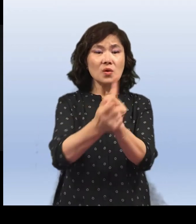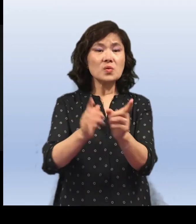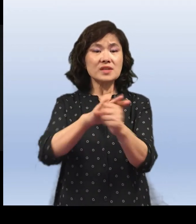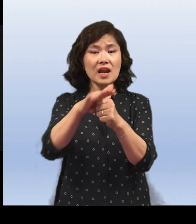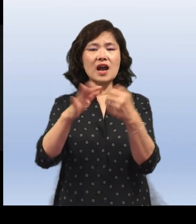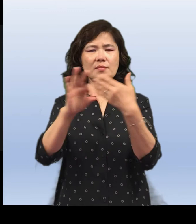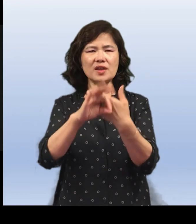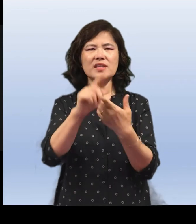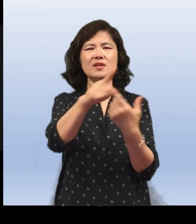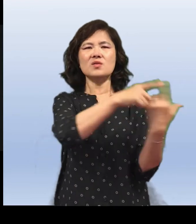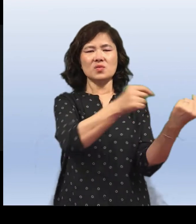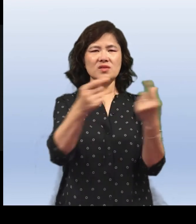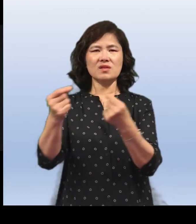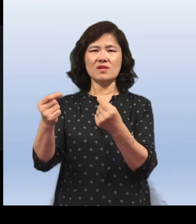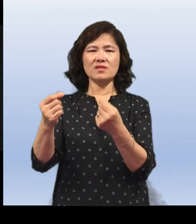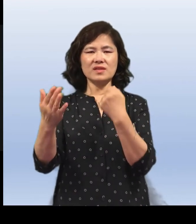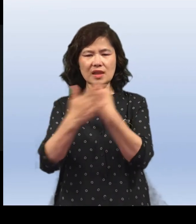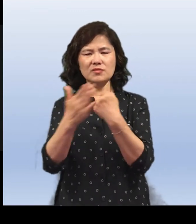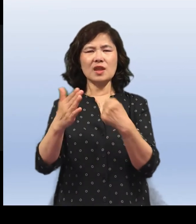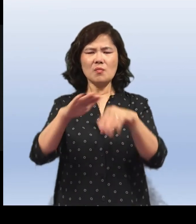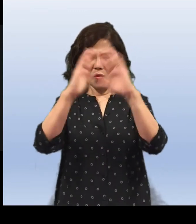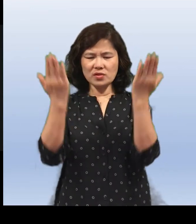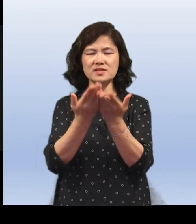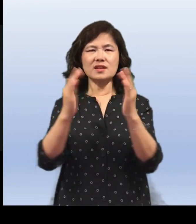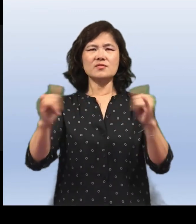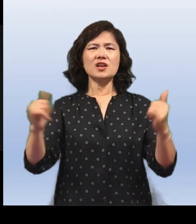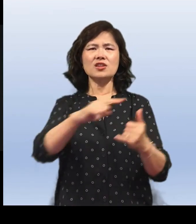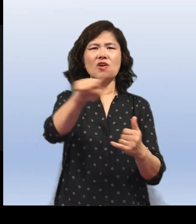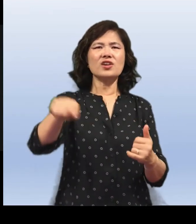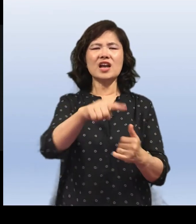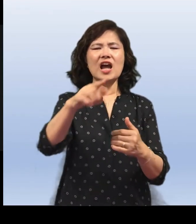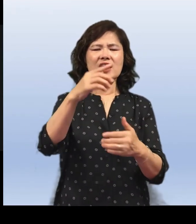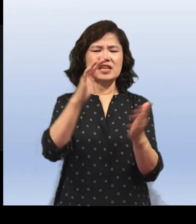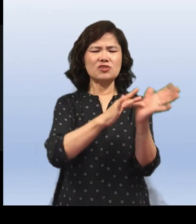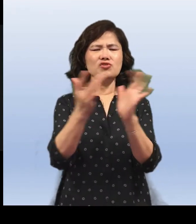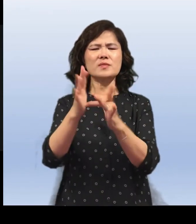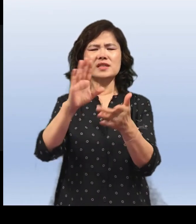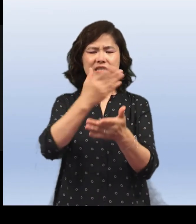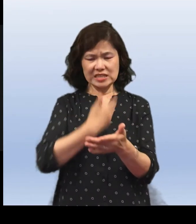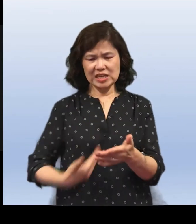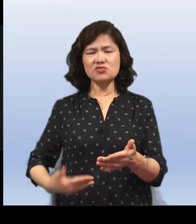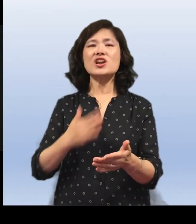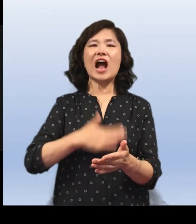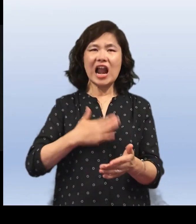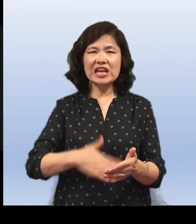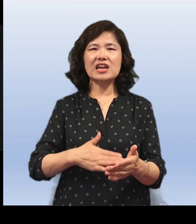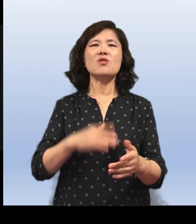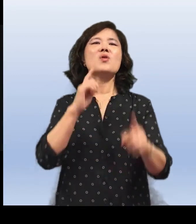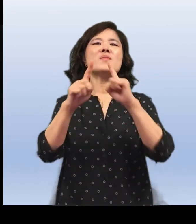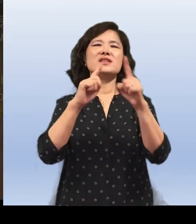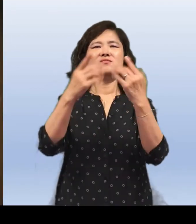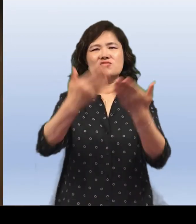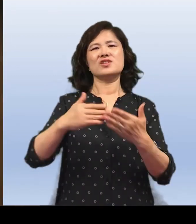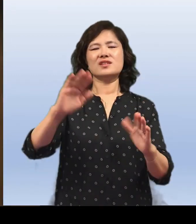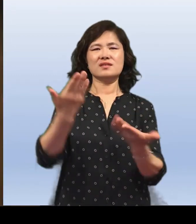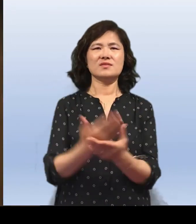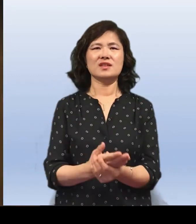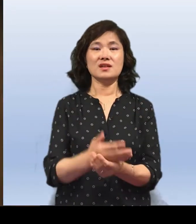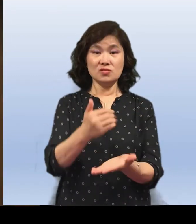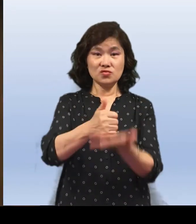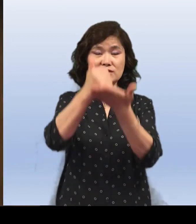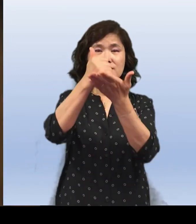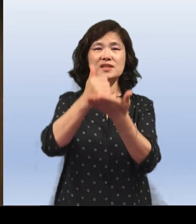사랑하면 이로써 모든 사람이 너희가 내 제자인 줄 알리라 라고 주님께서 말씀하십니다.